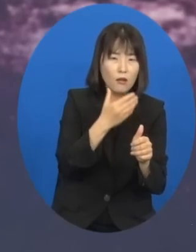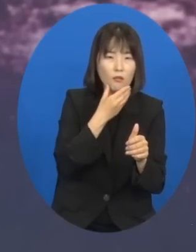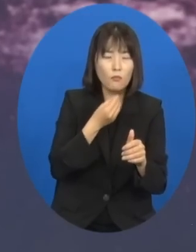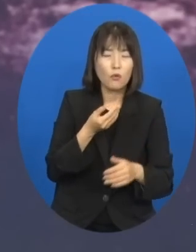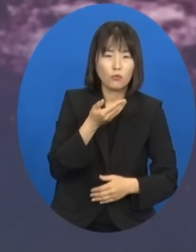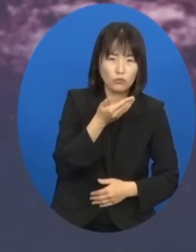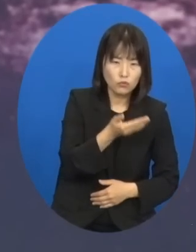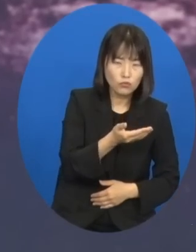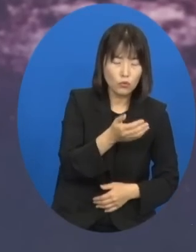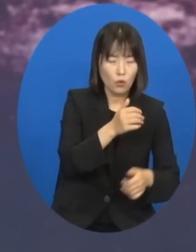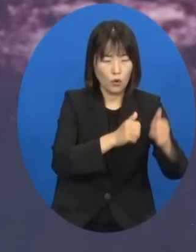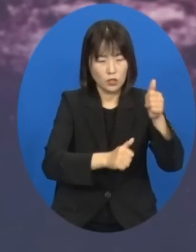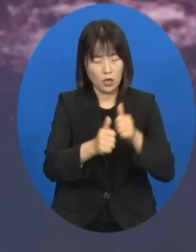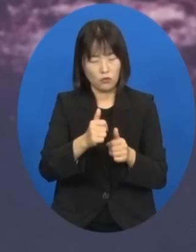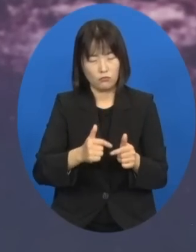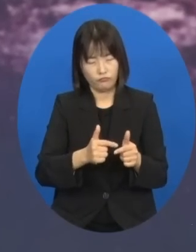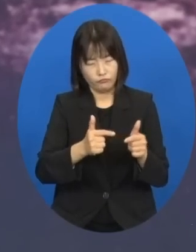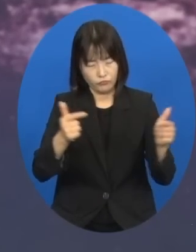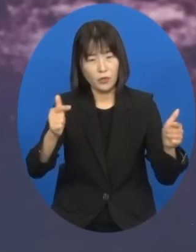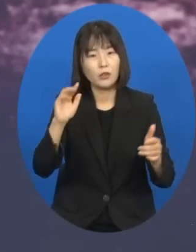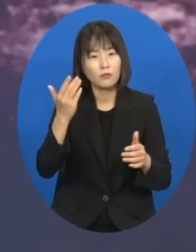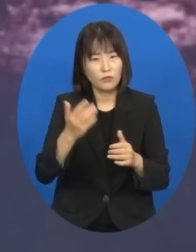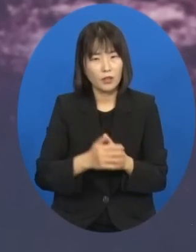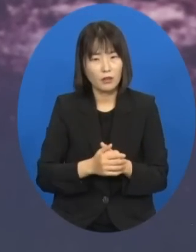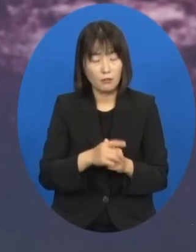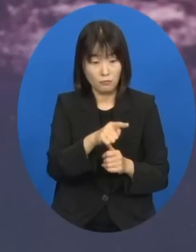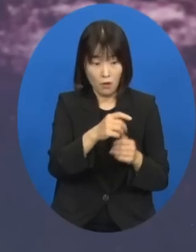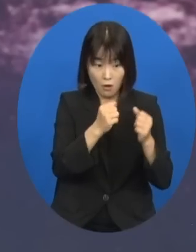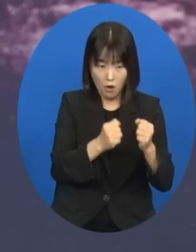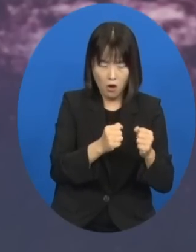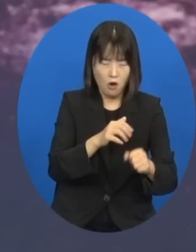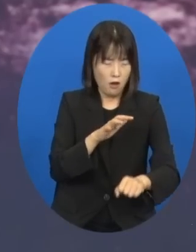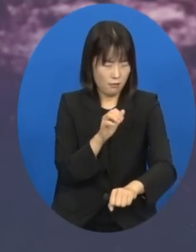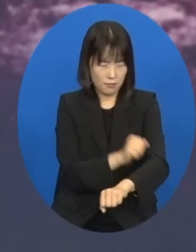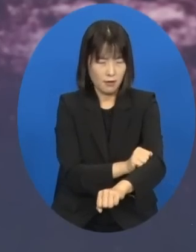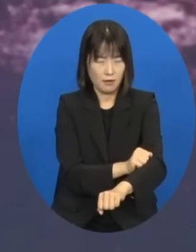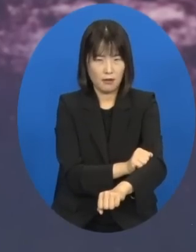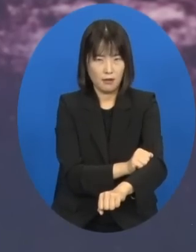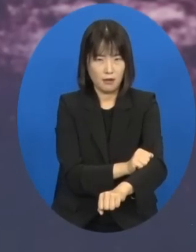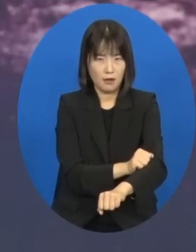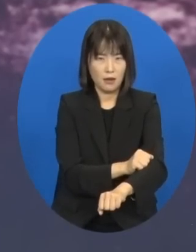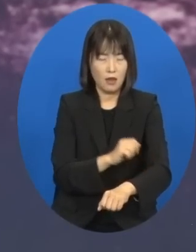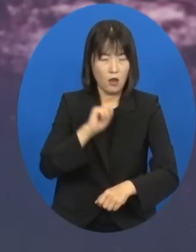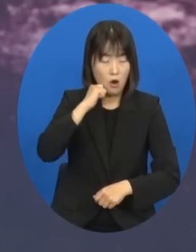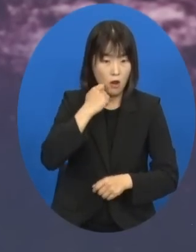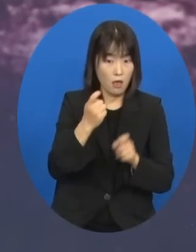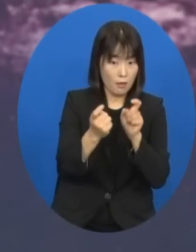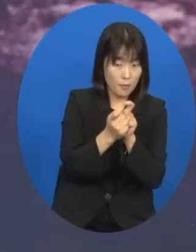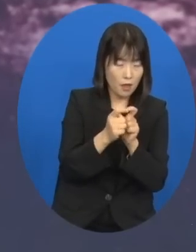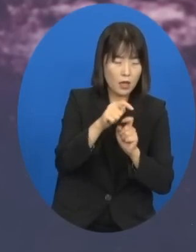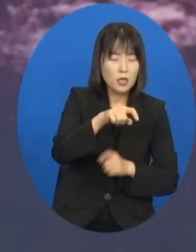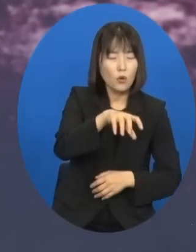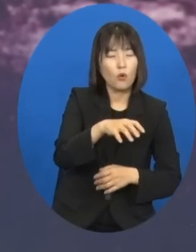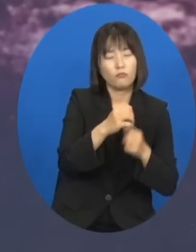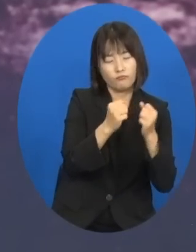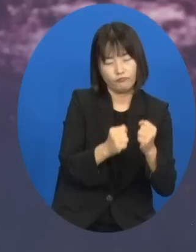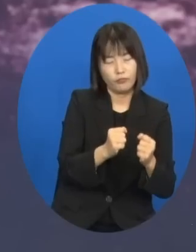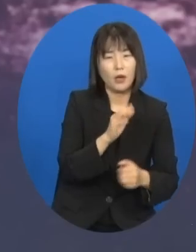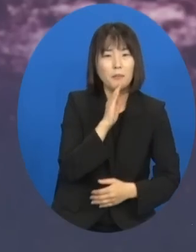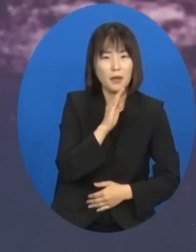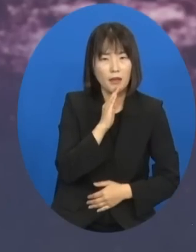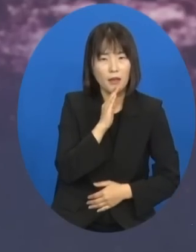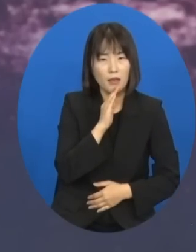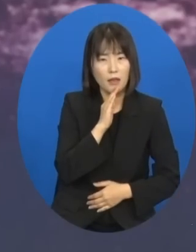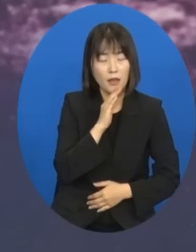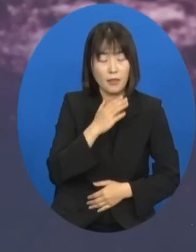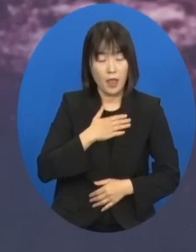번성하게 될 거야. 너 잘하고 있어. 너 머물고 있는 거 잘하고 있어. 흉년이 와도 여기가 맞아. 내가 너를 부른 곳이 바로 이